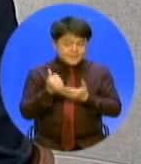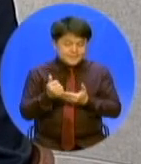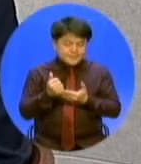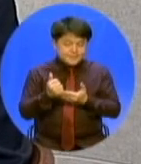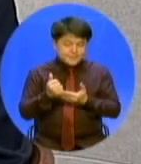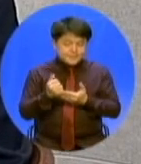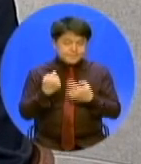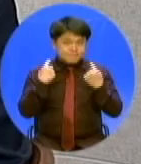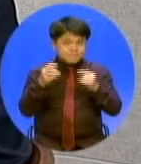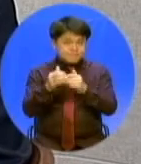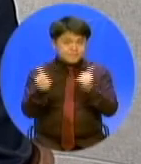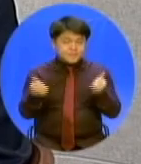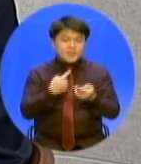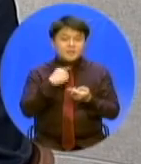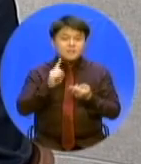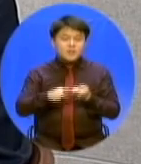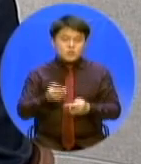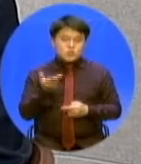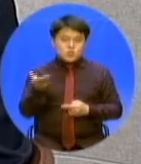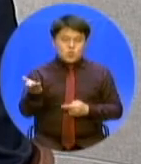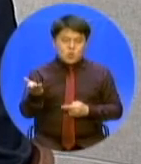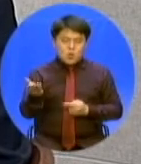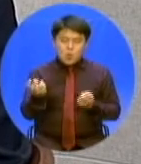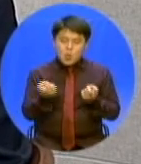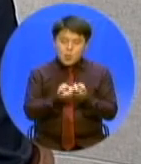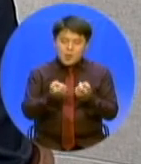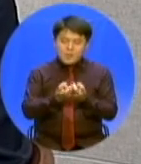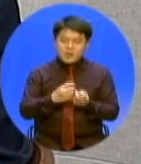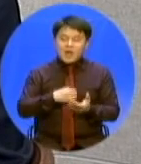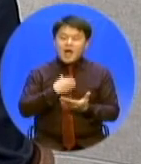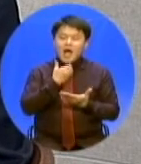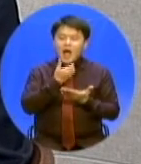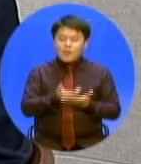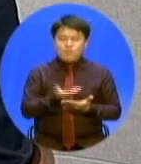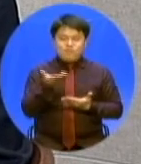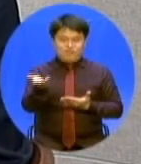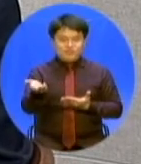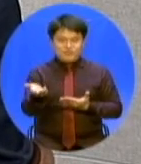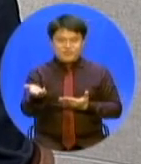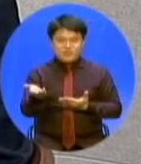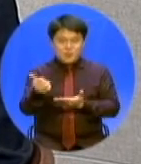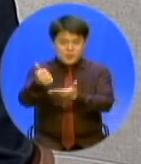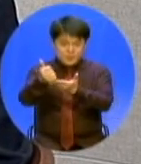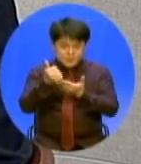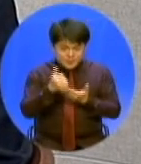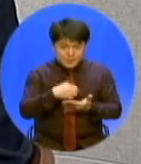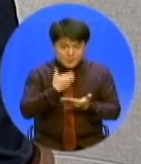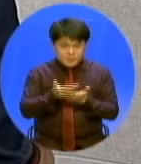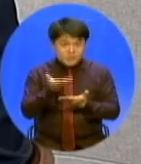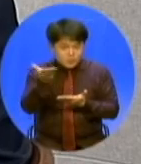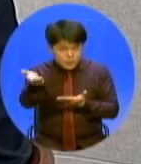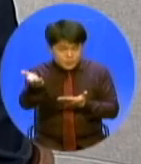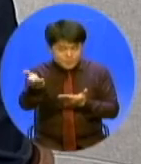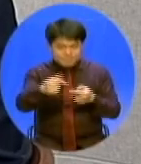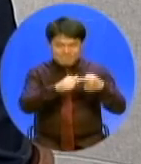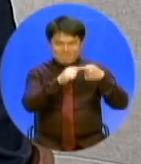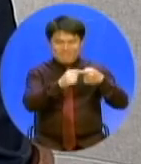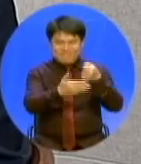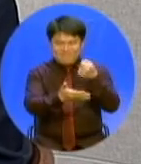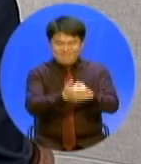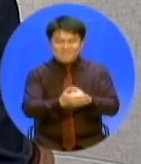관광객들에 대한 만족은 감동에 있다 생겨서 네. 고객에는 감동을 네. 이렇게 첫째는